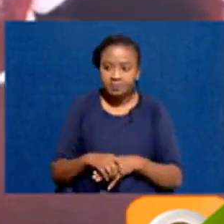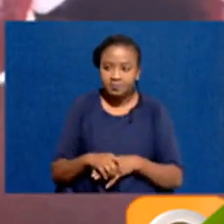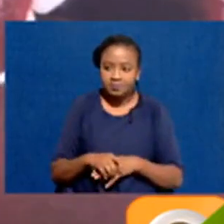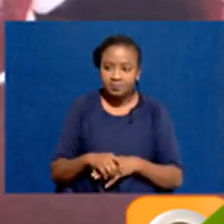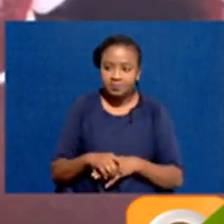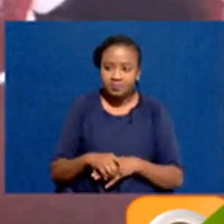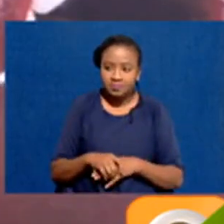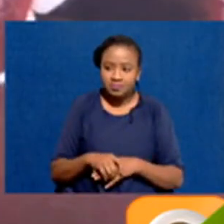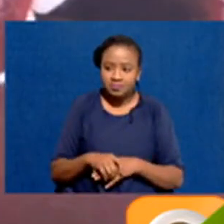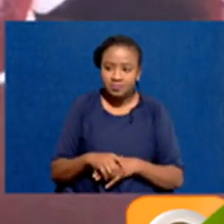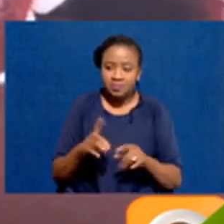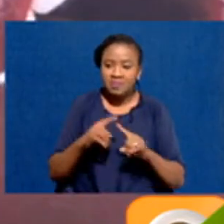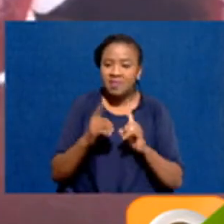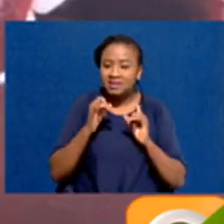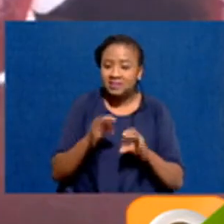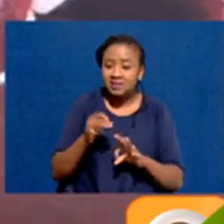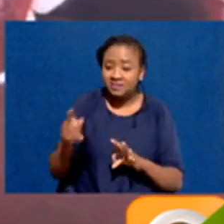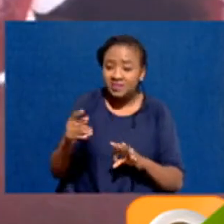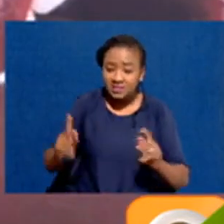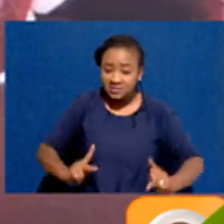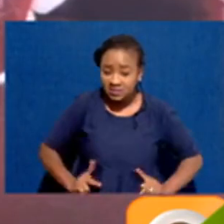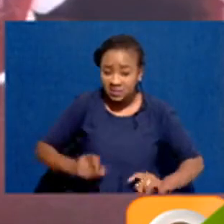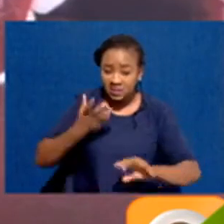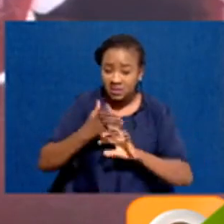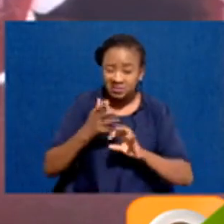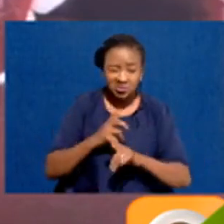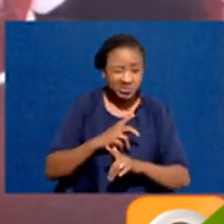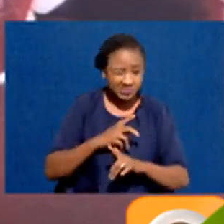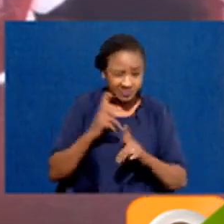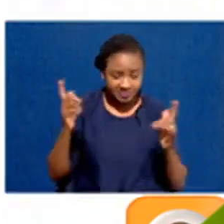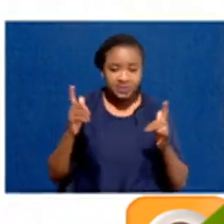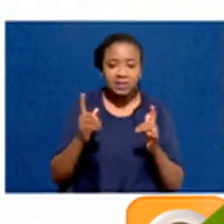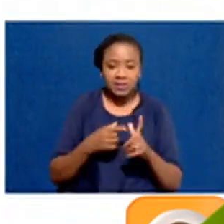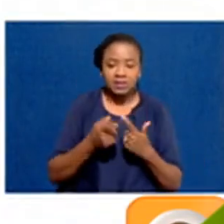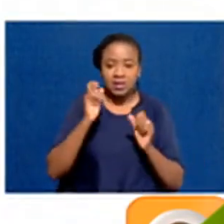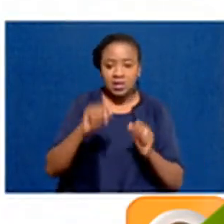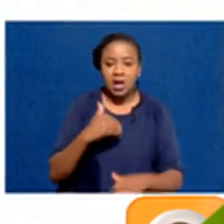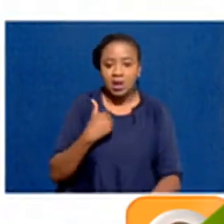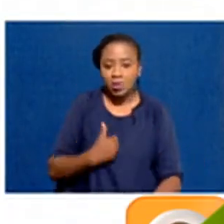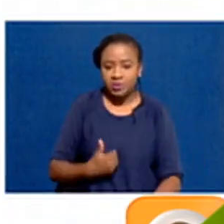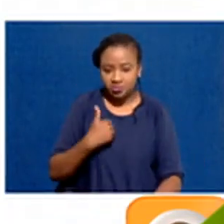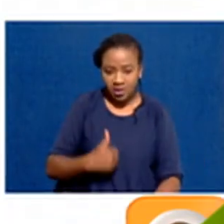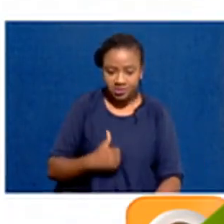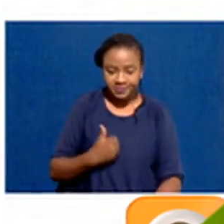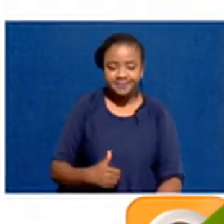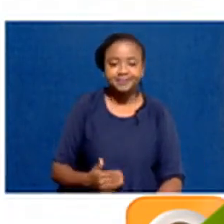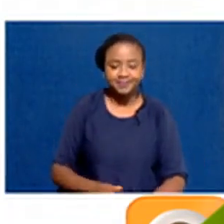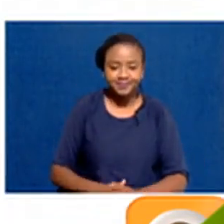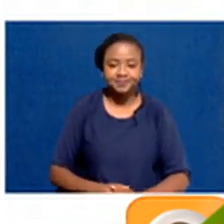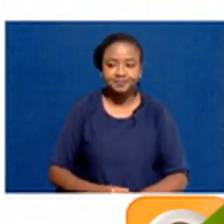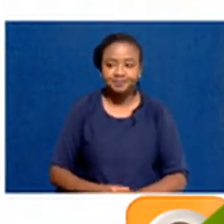Iwapo hili jiwe ni kubwa na haliwezi likapita, huu mgonjwa anaweza fanyiwa upasuaji.